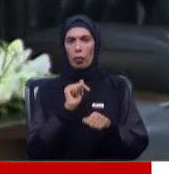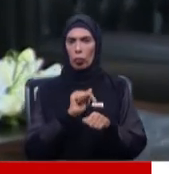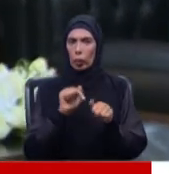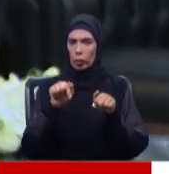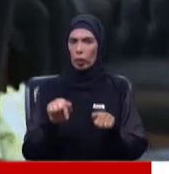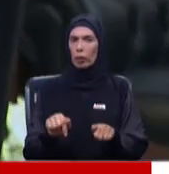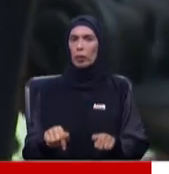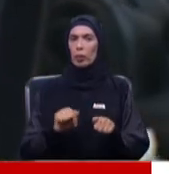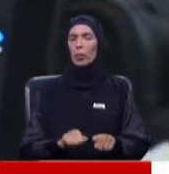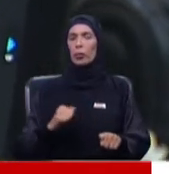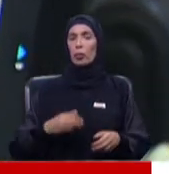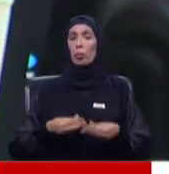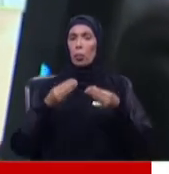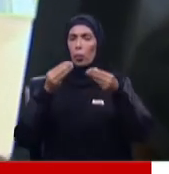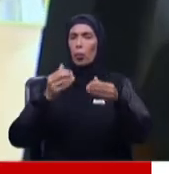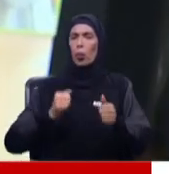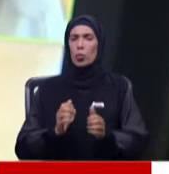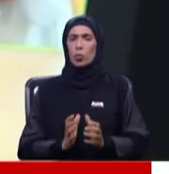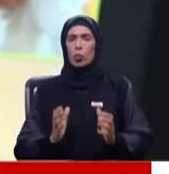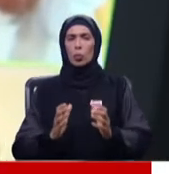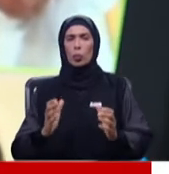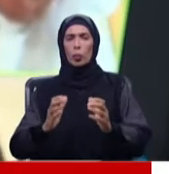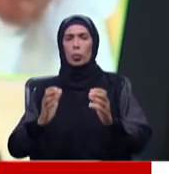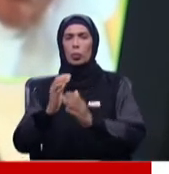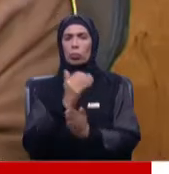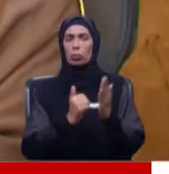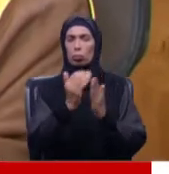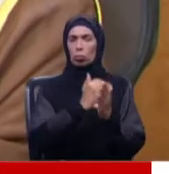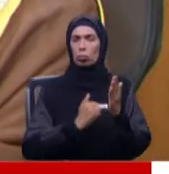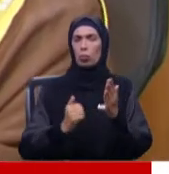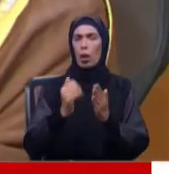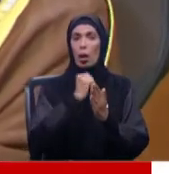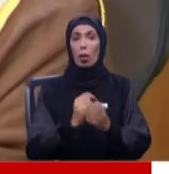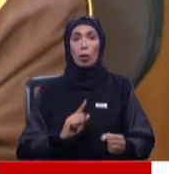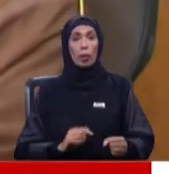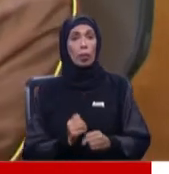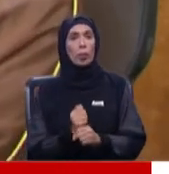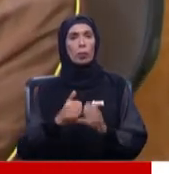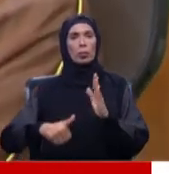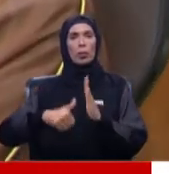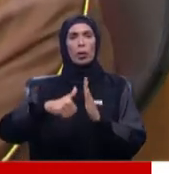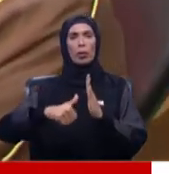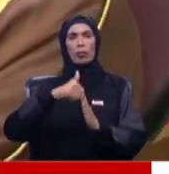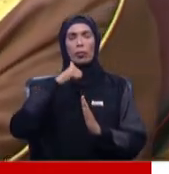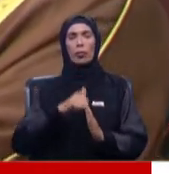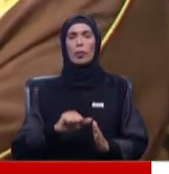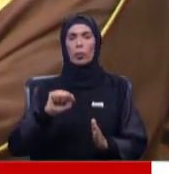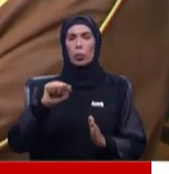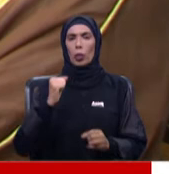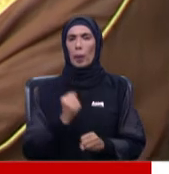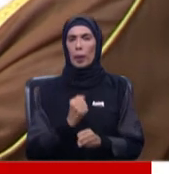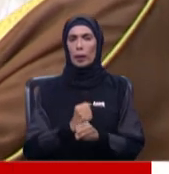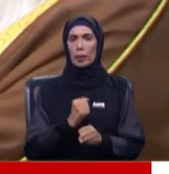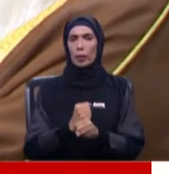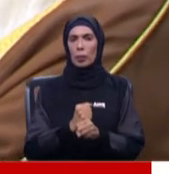في الوقت الذي قدمت فيه المملكة الحزم والمحفزات الاقتصادية التي أثبتت نجاحها فيما يتم